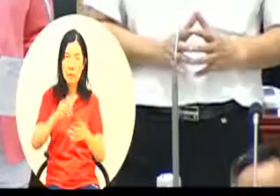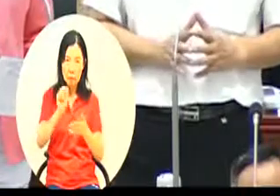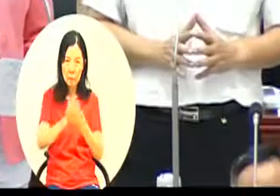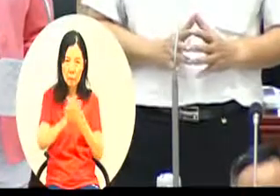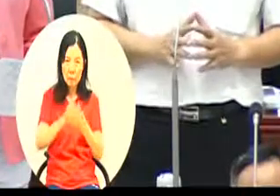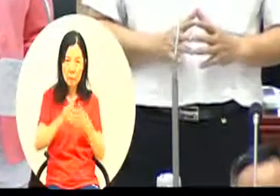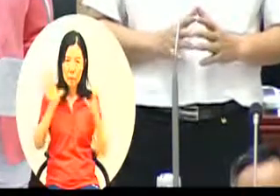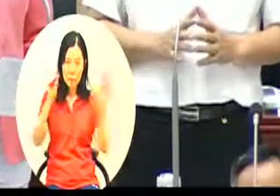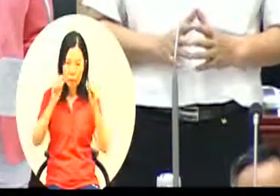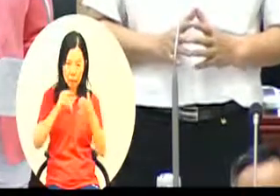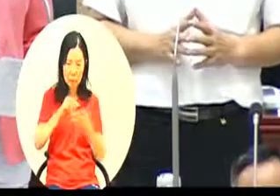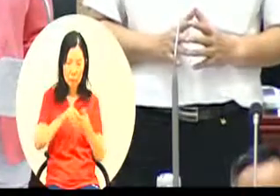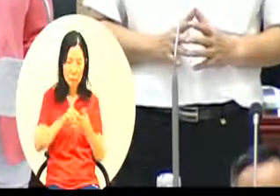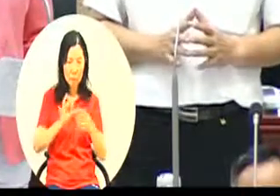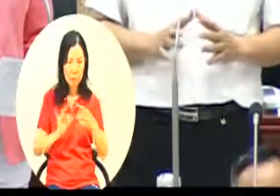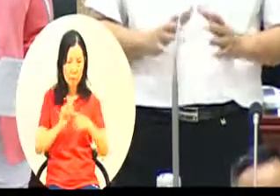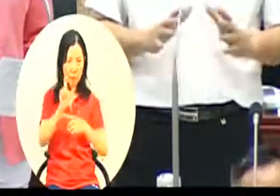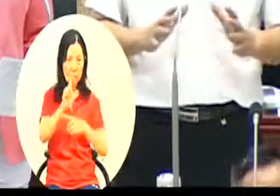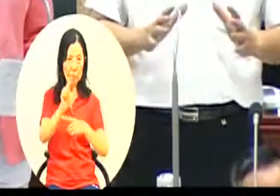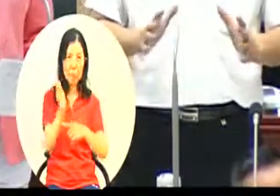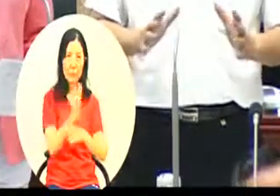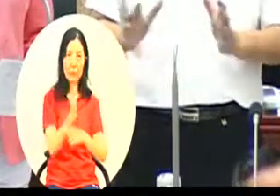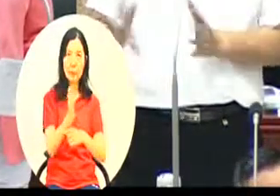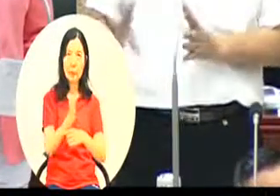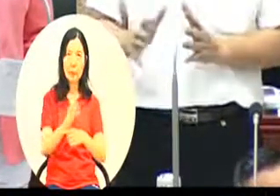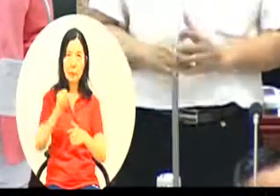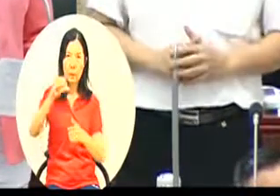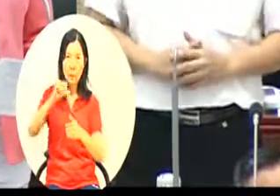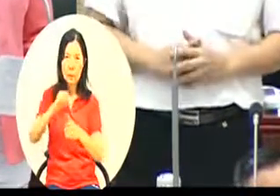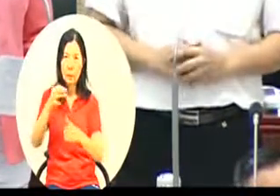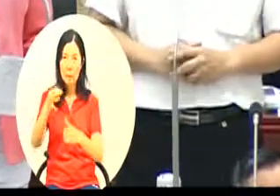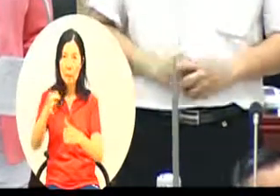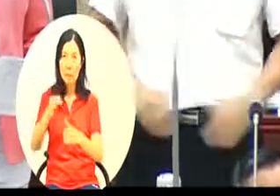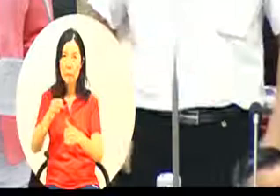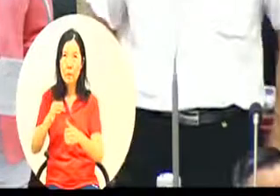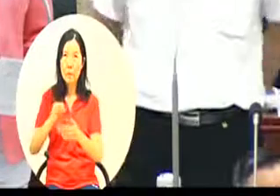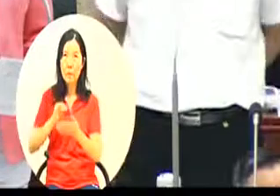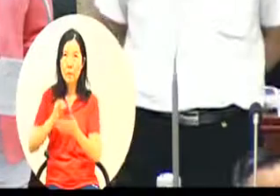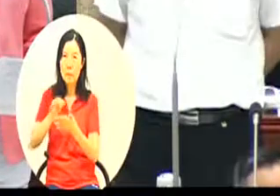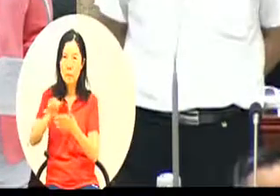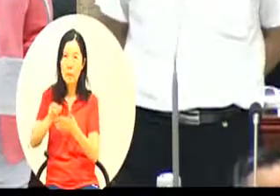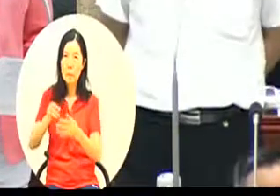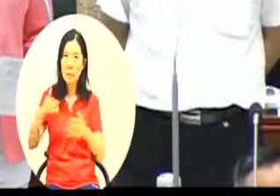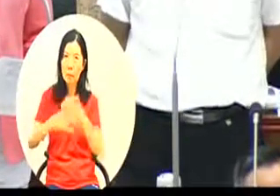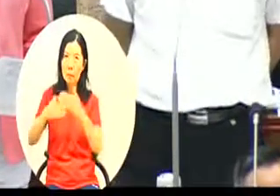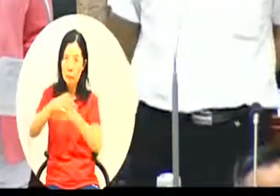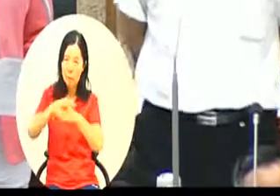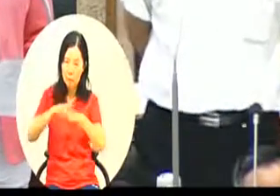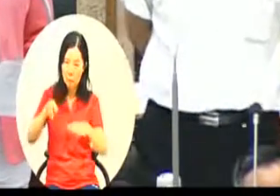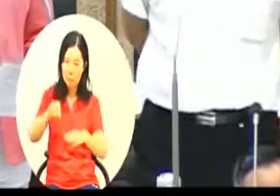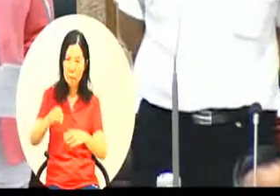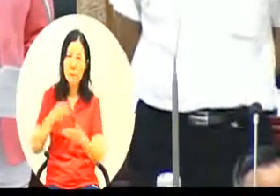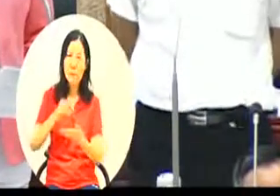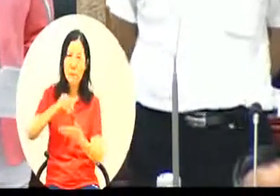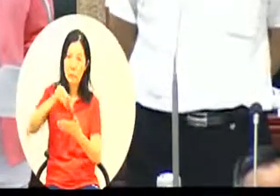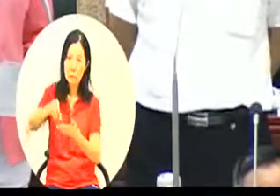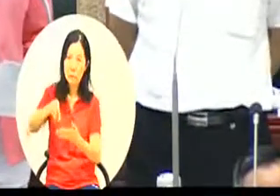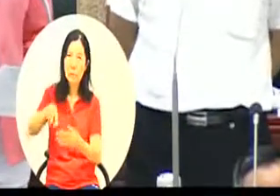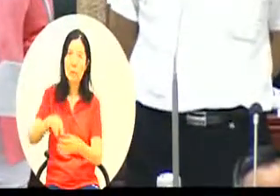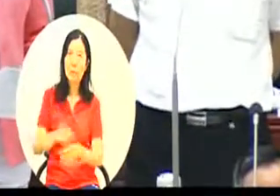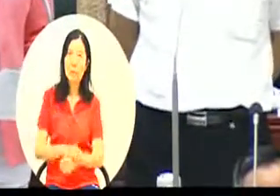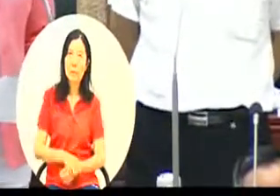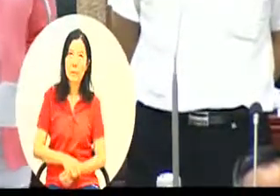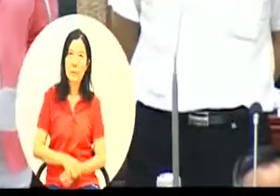概有60%左右的这个划款是用在我们这个交通安全相关的这个业务上